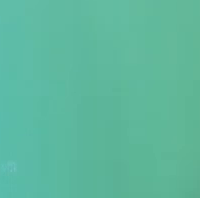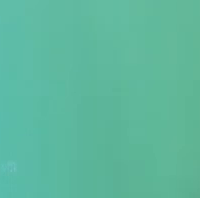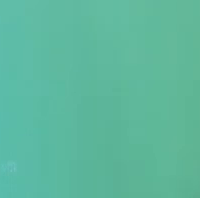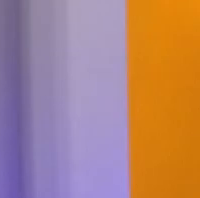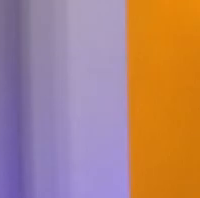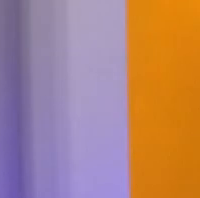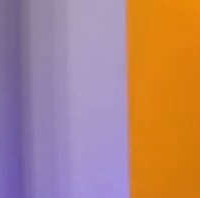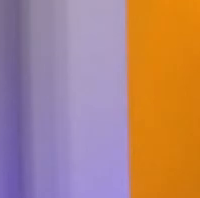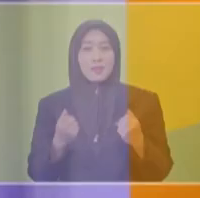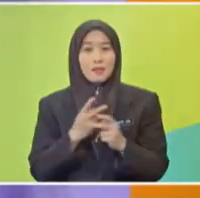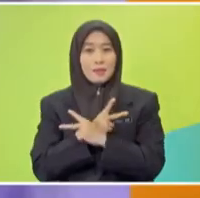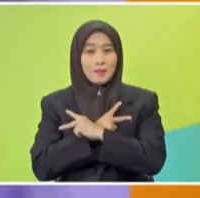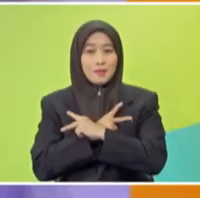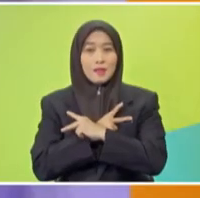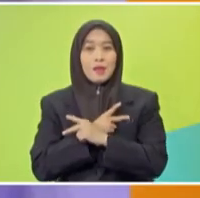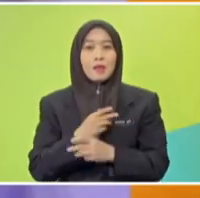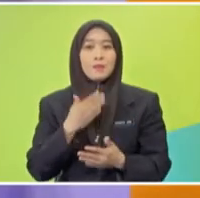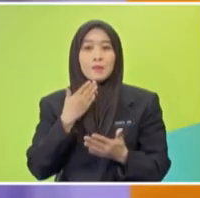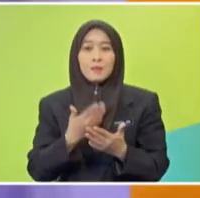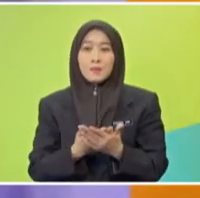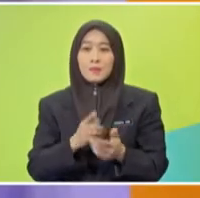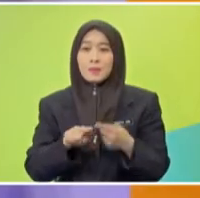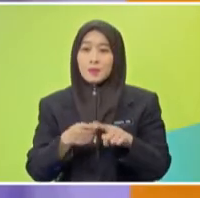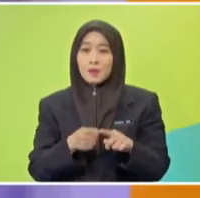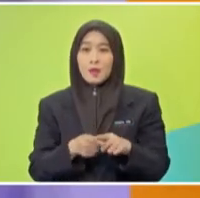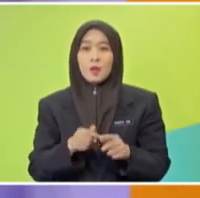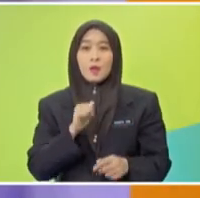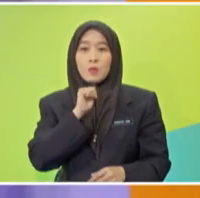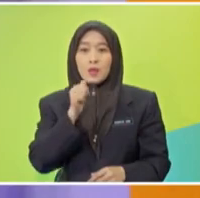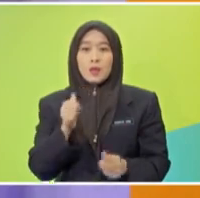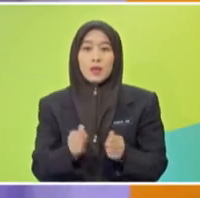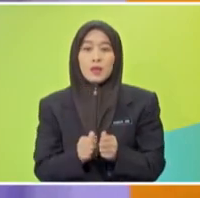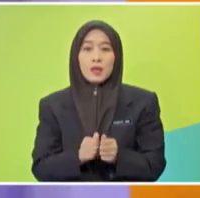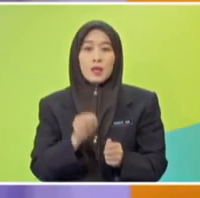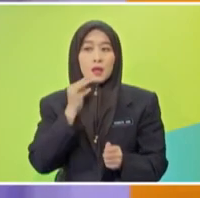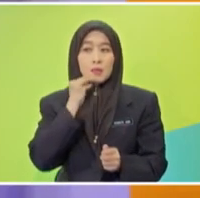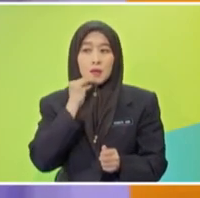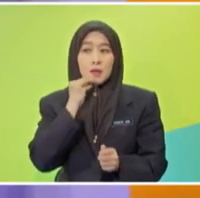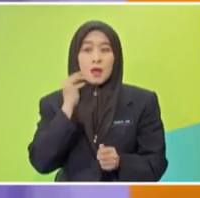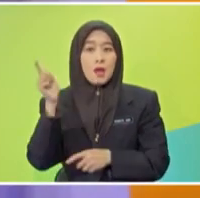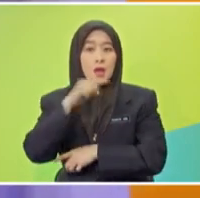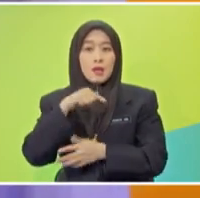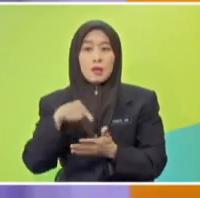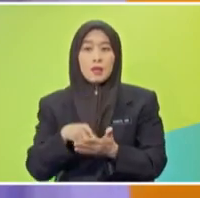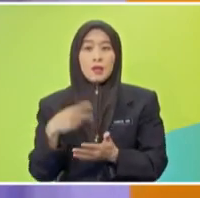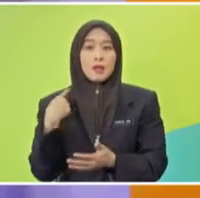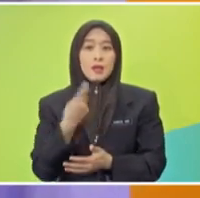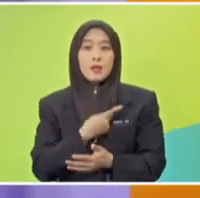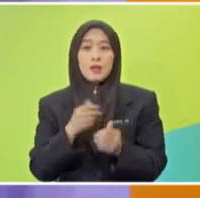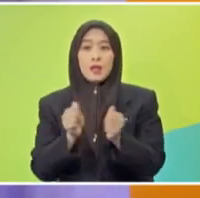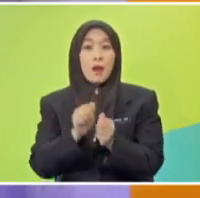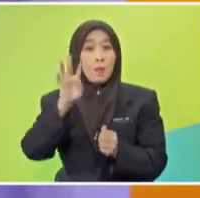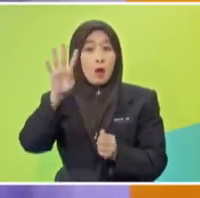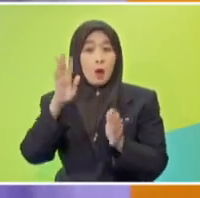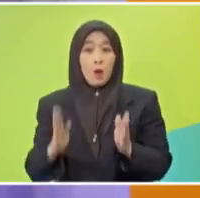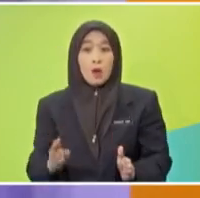hari ini Baiklah kawan-kawan bukan hanya ada Mira seorang saja di studio hari ini pun kita bertemankan 4 orang